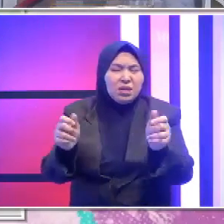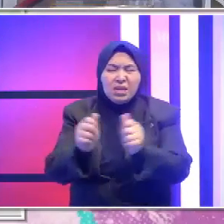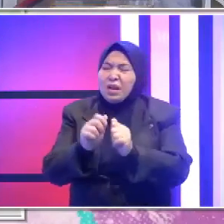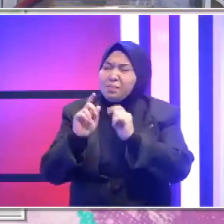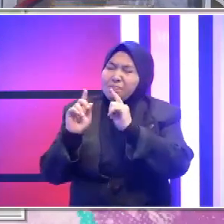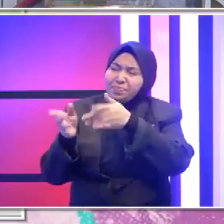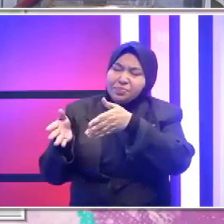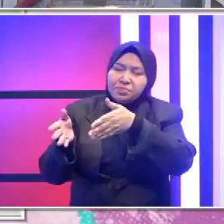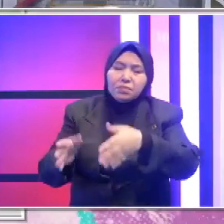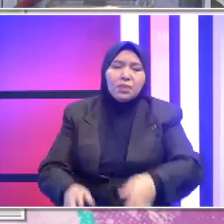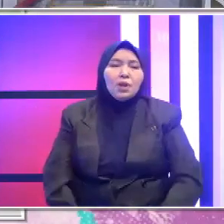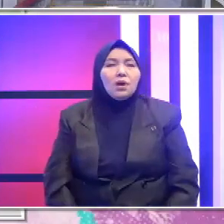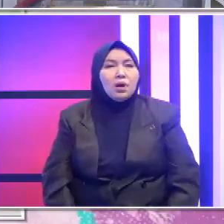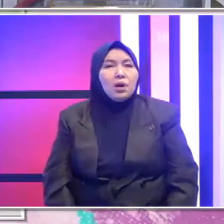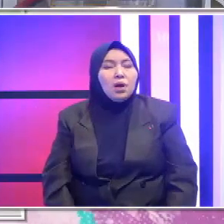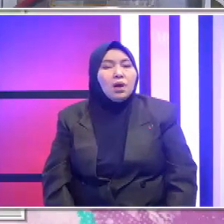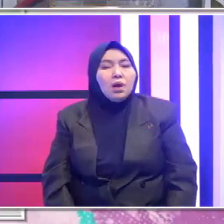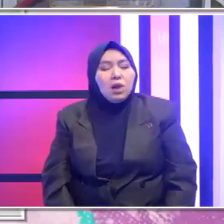khusus